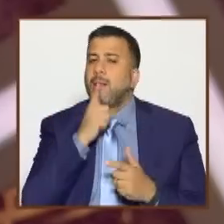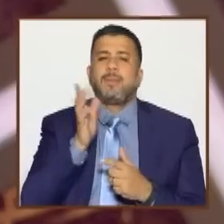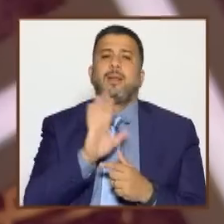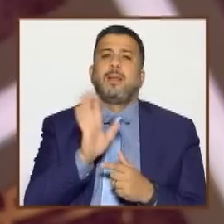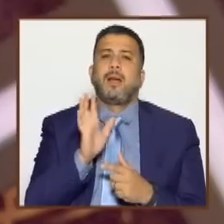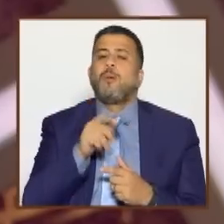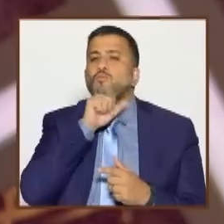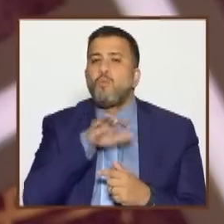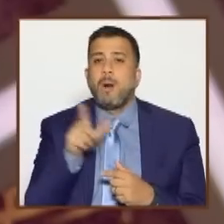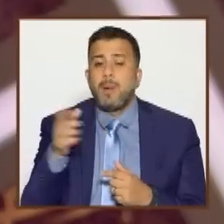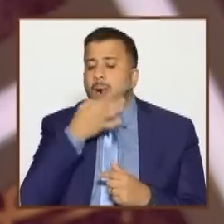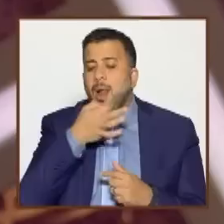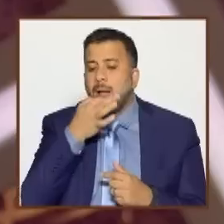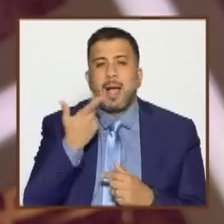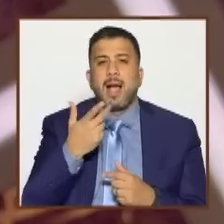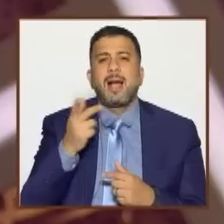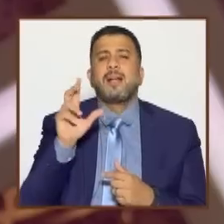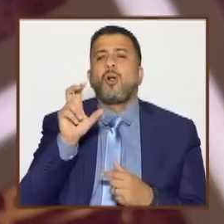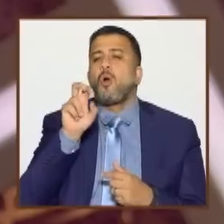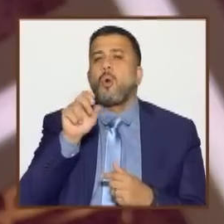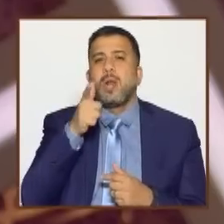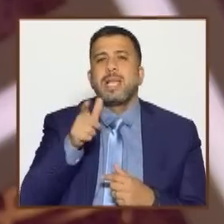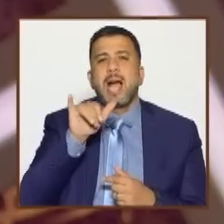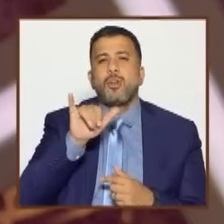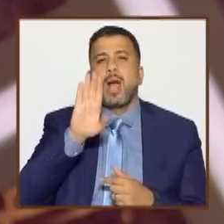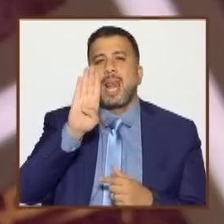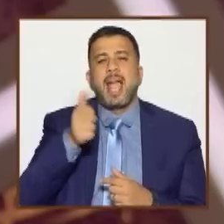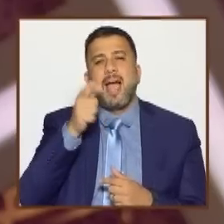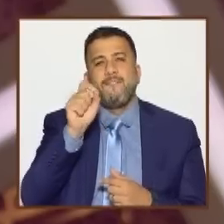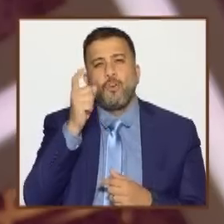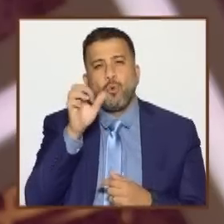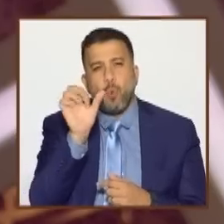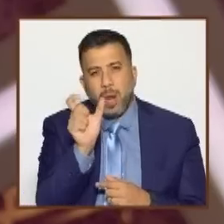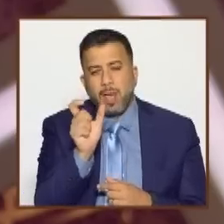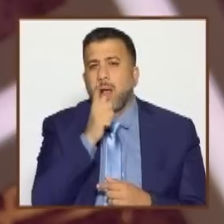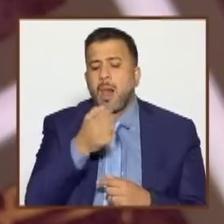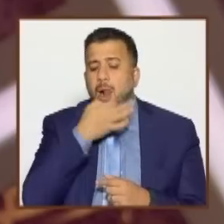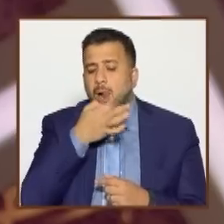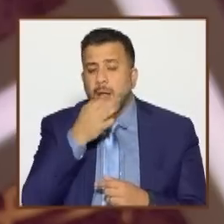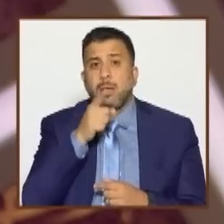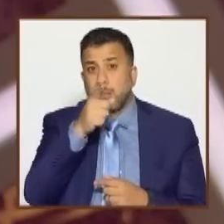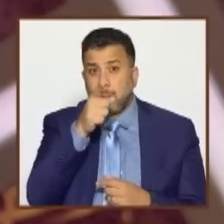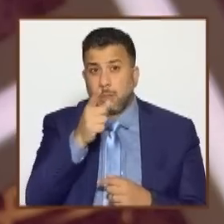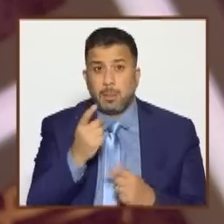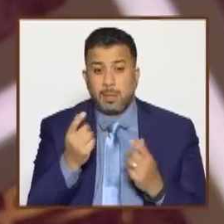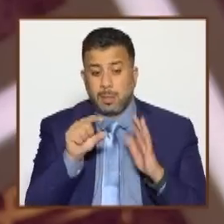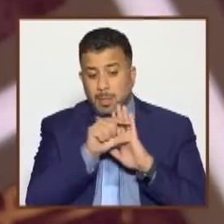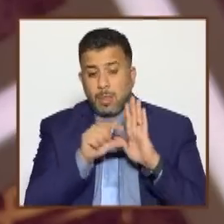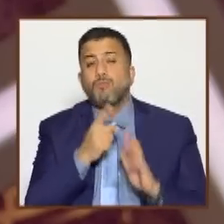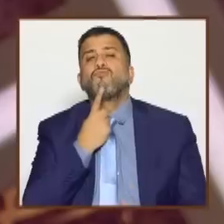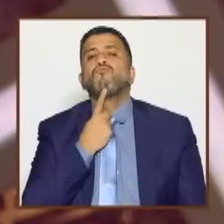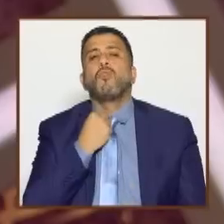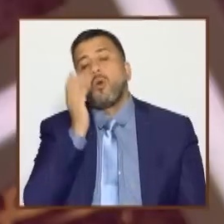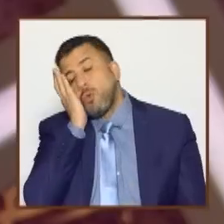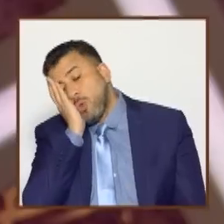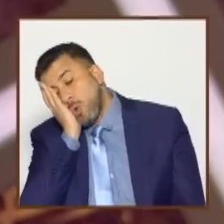ثم ينام، لأن من قرأها كانت له براءة من الشرك. فالذي يظهر يا مجاهد بارك الله فيك أن قراءة هذا لمن أراد